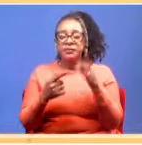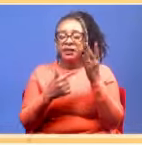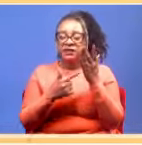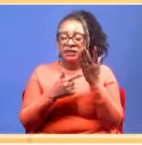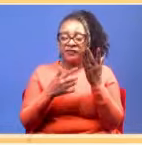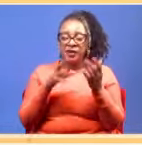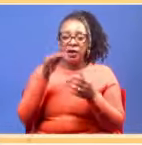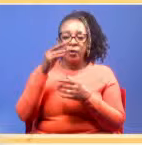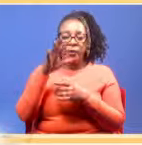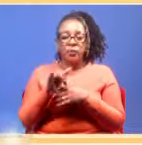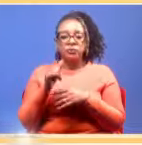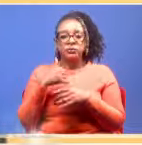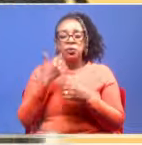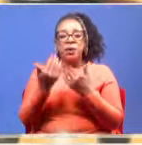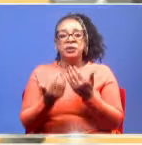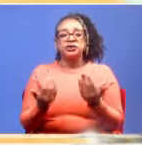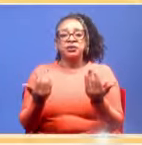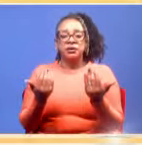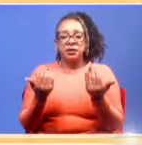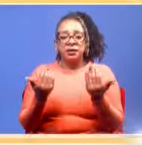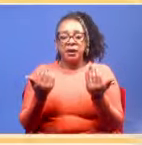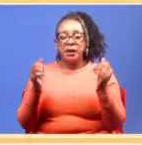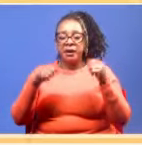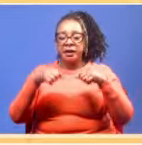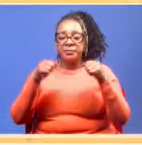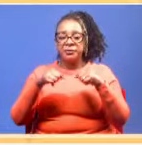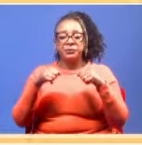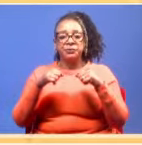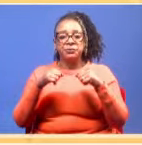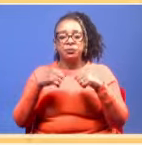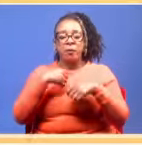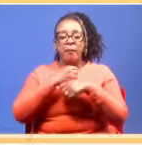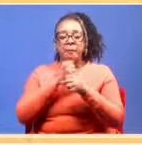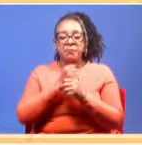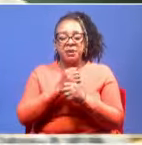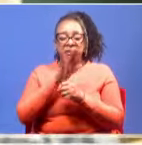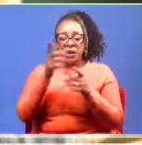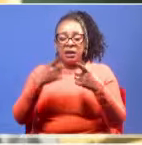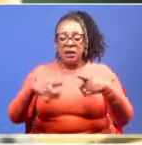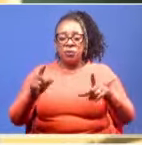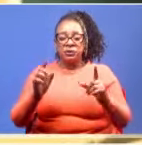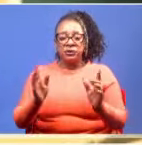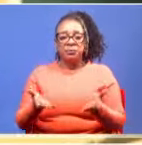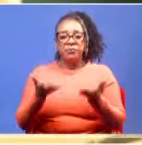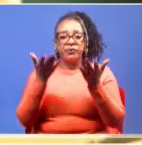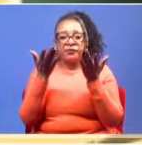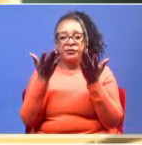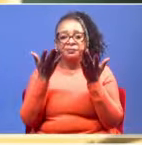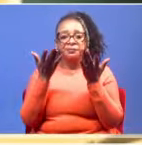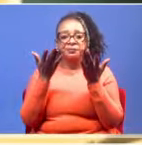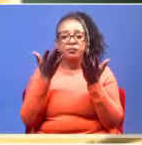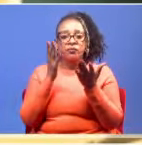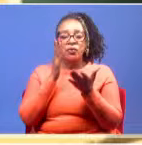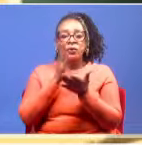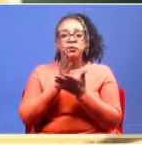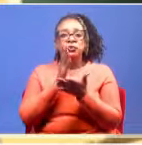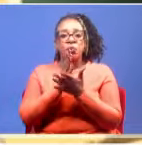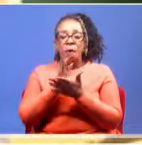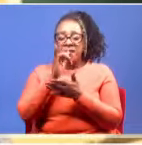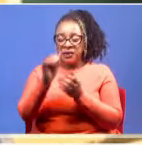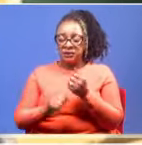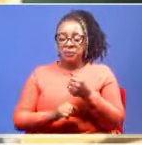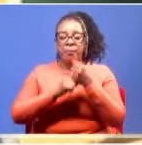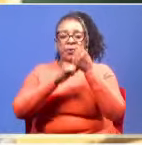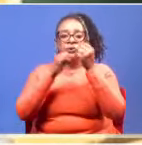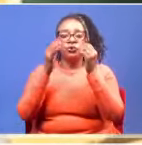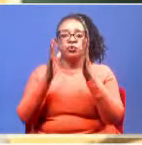Our children are able to build their language. Ni mradi ambao kwa kweli unapiga jeki wanafunzi